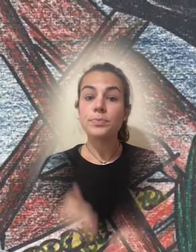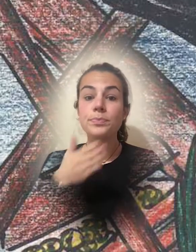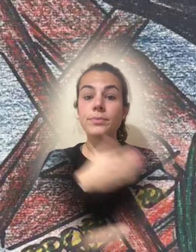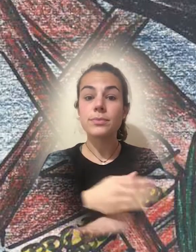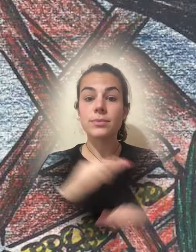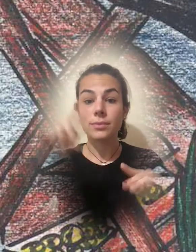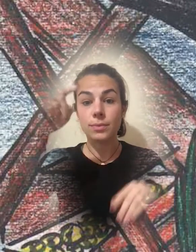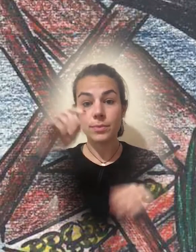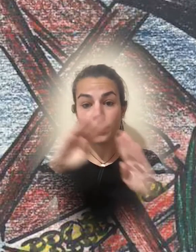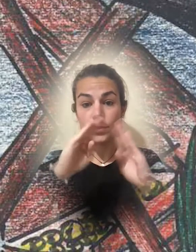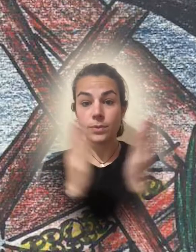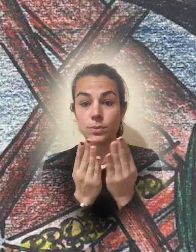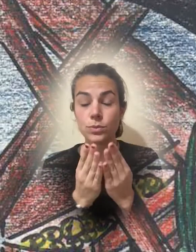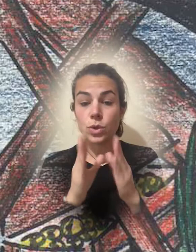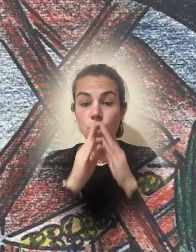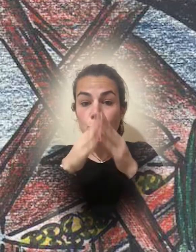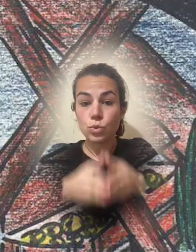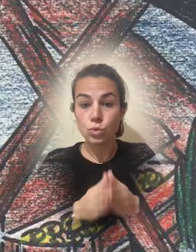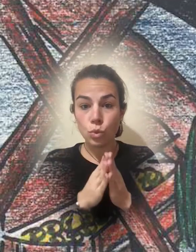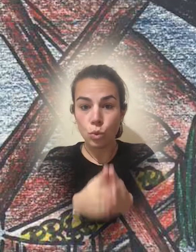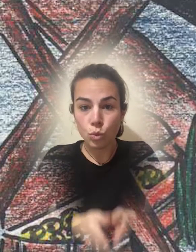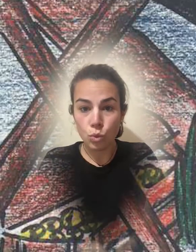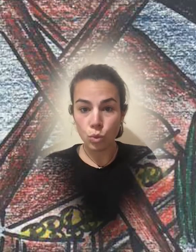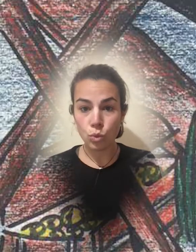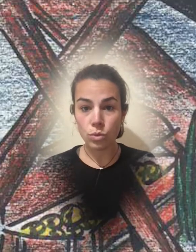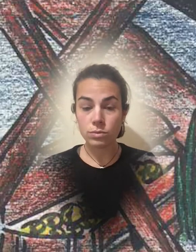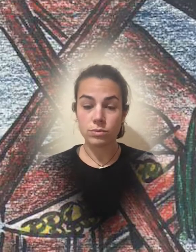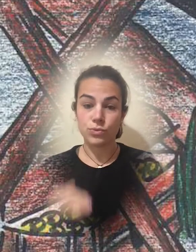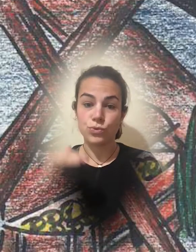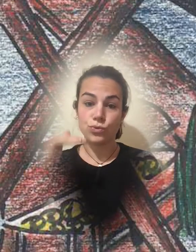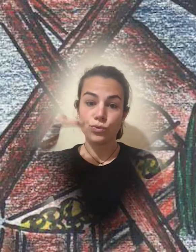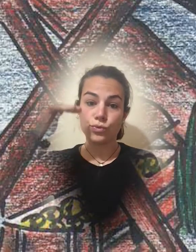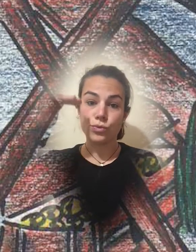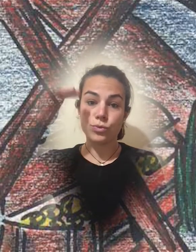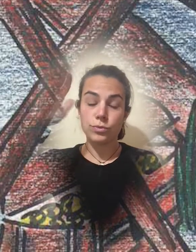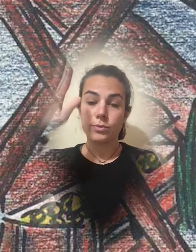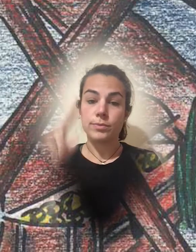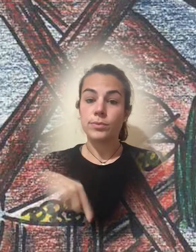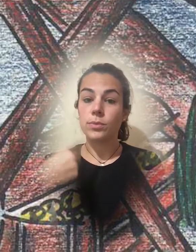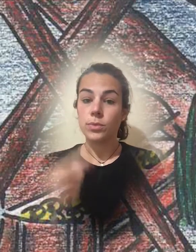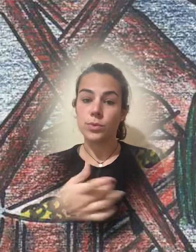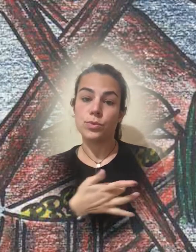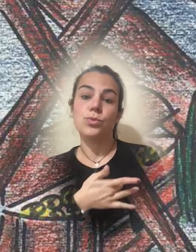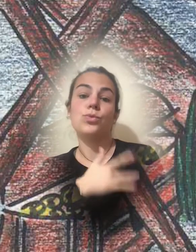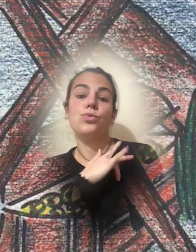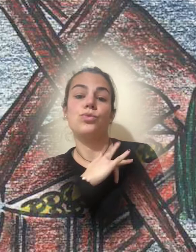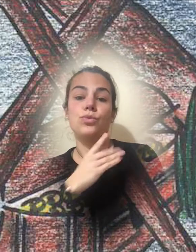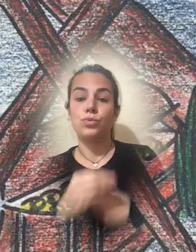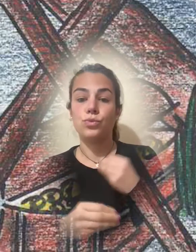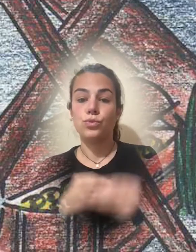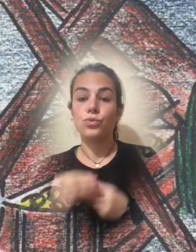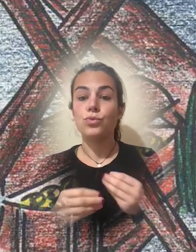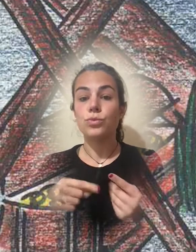platja i de petits anaven a l'escola del vaixell enfonsat, fins que es feien